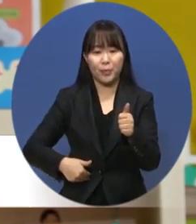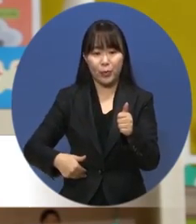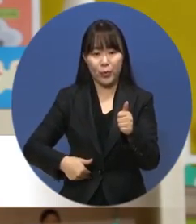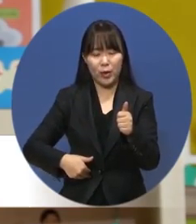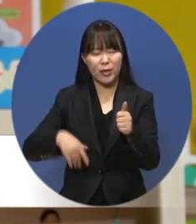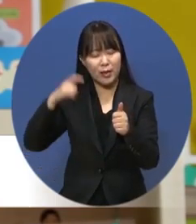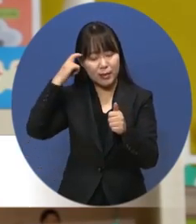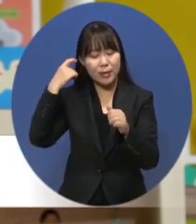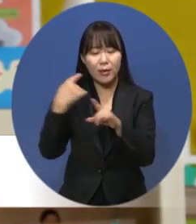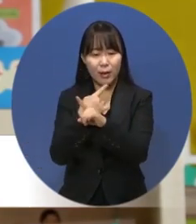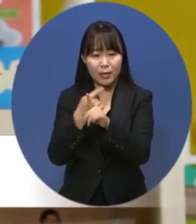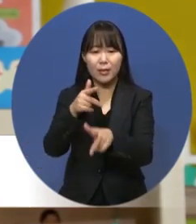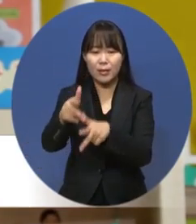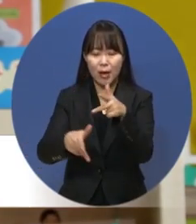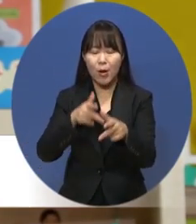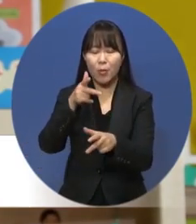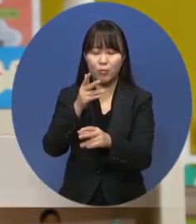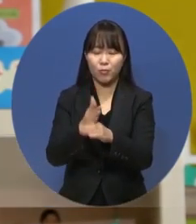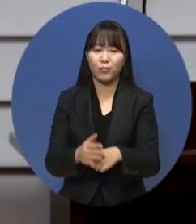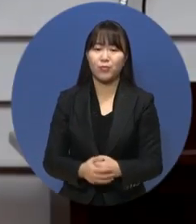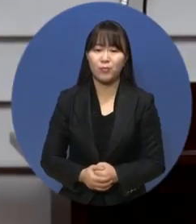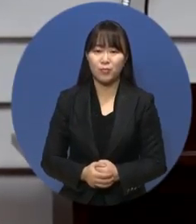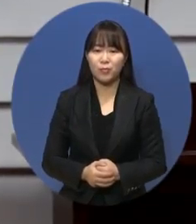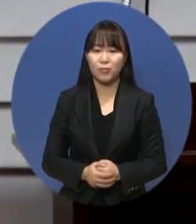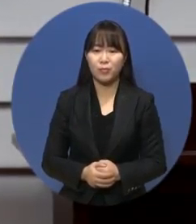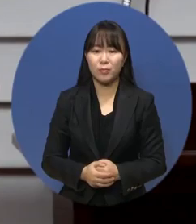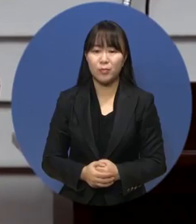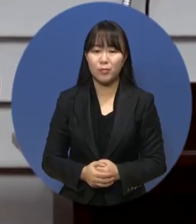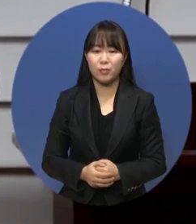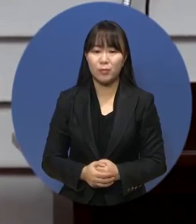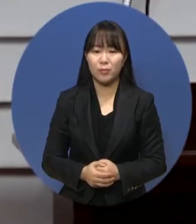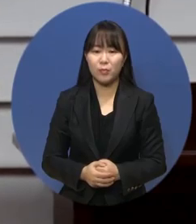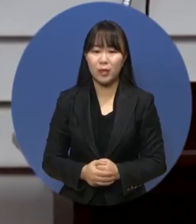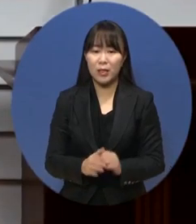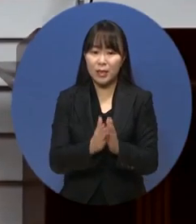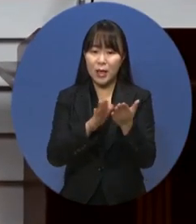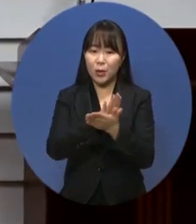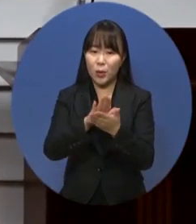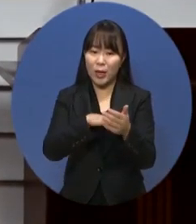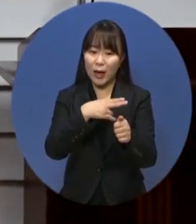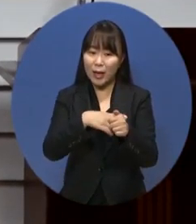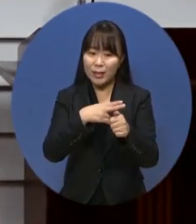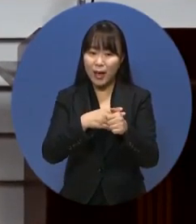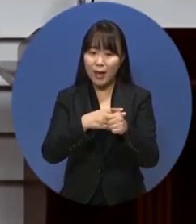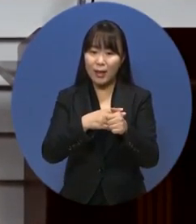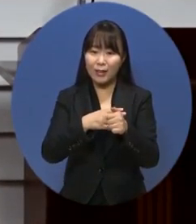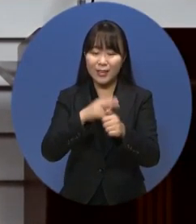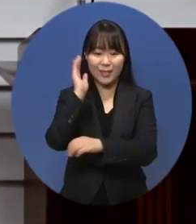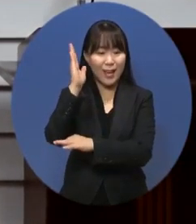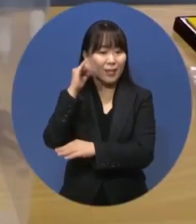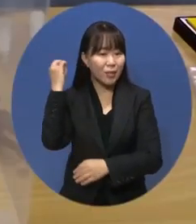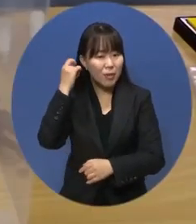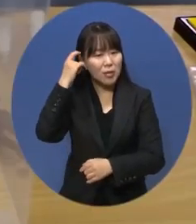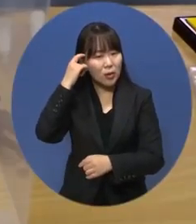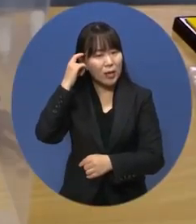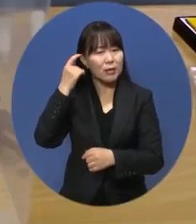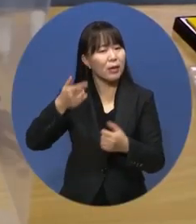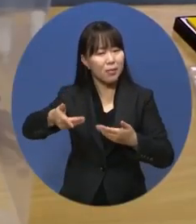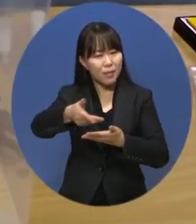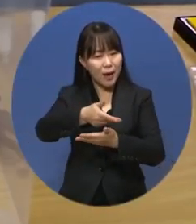대한 인식 개선 사업을 실시하였던 것입니다. 책놀이 강사의 구연 동화를 들으며 서로의 생각을